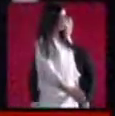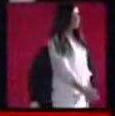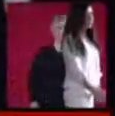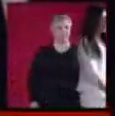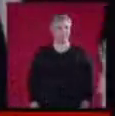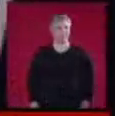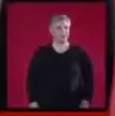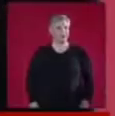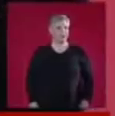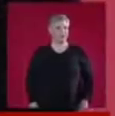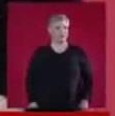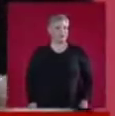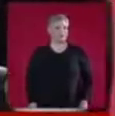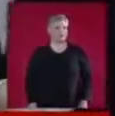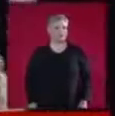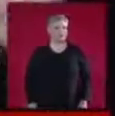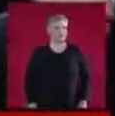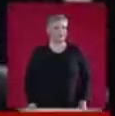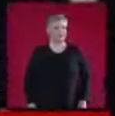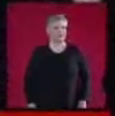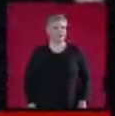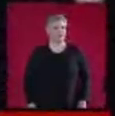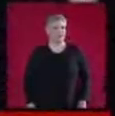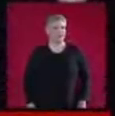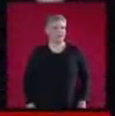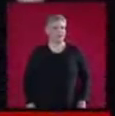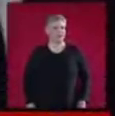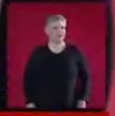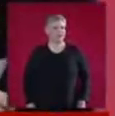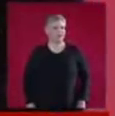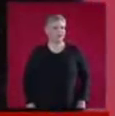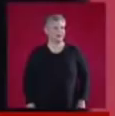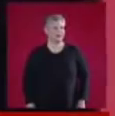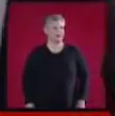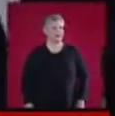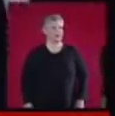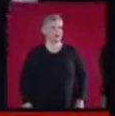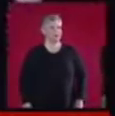ερ3 εντάξει ρε παιδιά αν ξεχάσουμε κανέναν θα τον πούμε μη